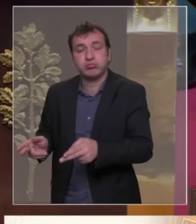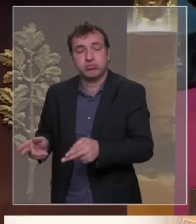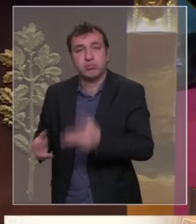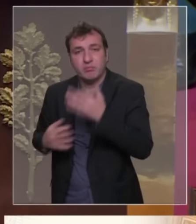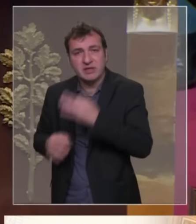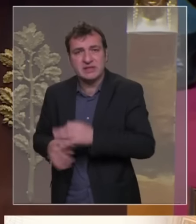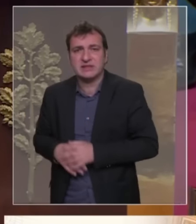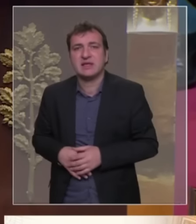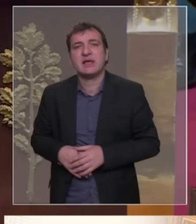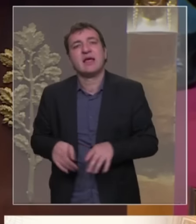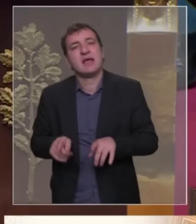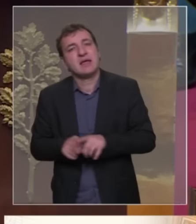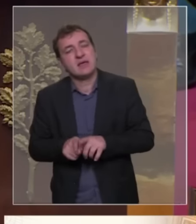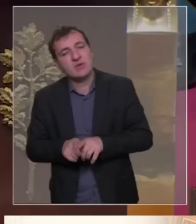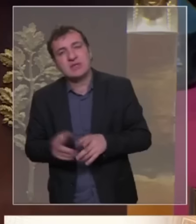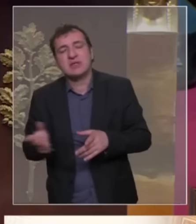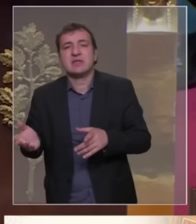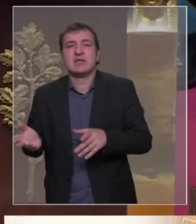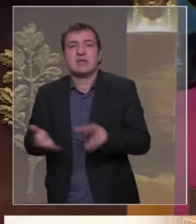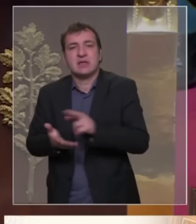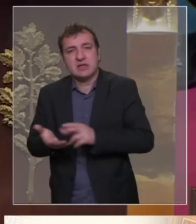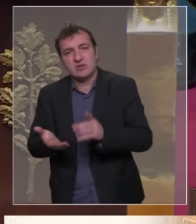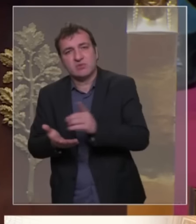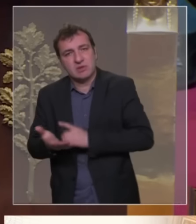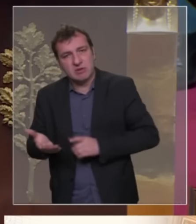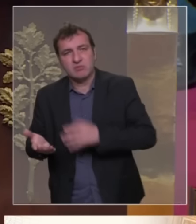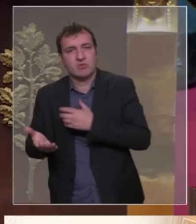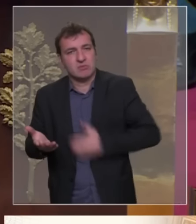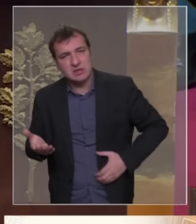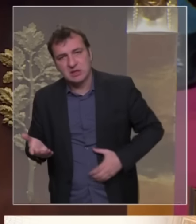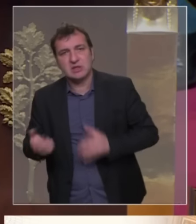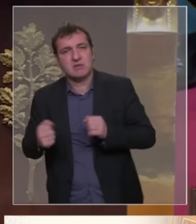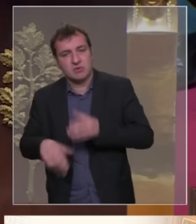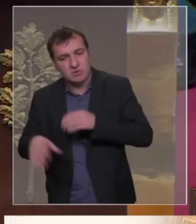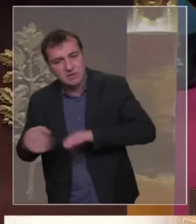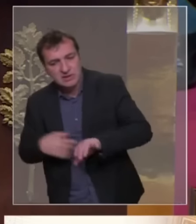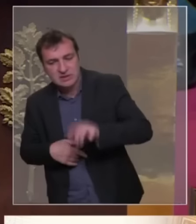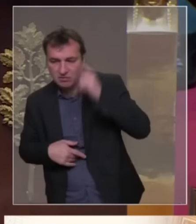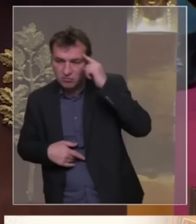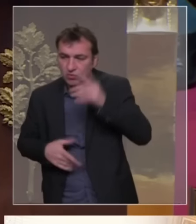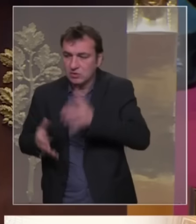collectivités à exercer dans les territoires qui manquent le plus de médecins. Nous allons nous